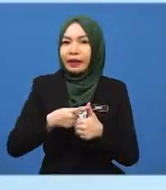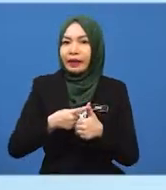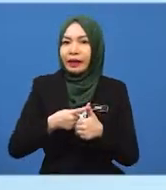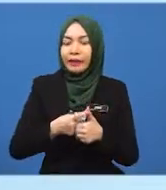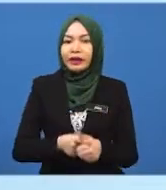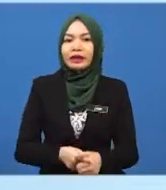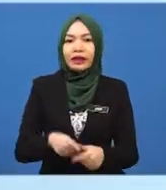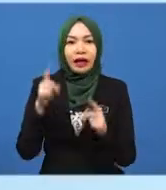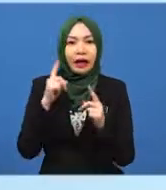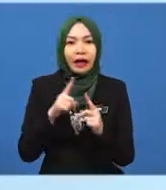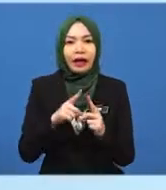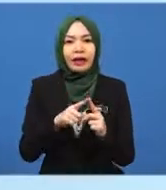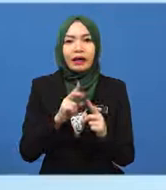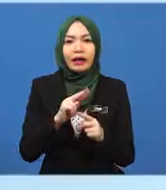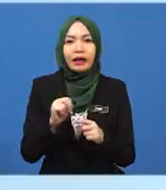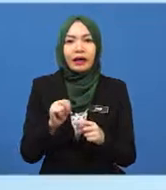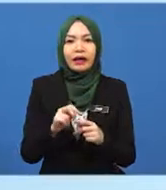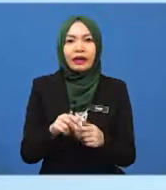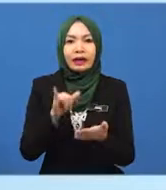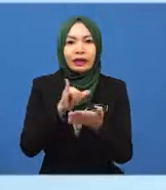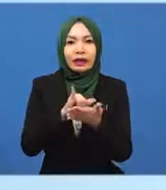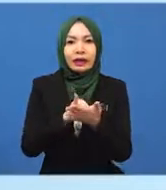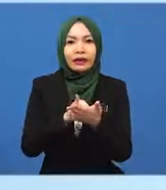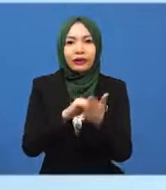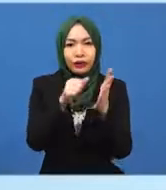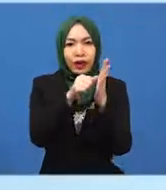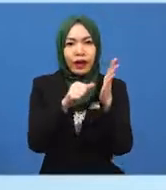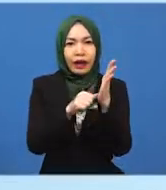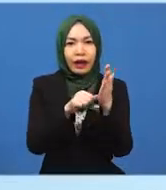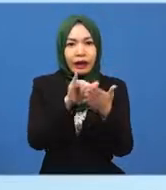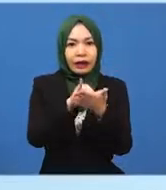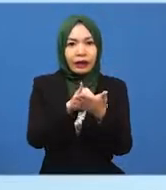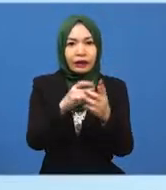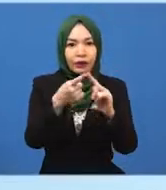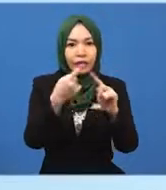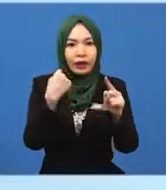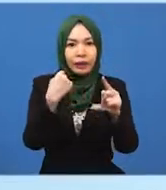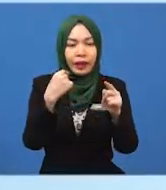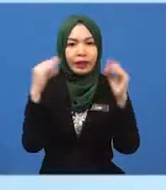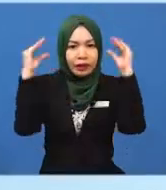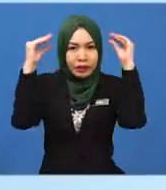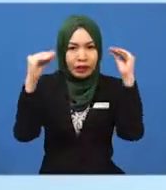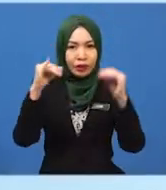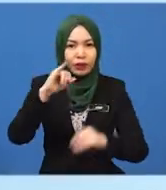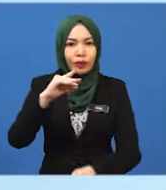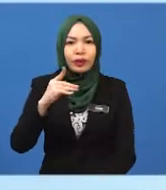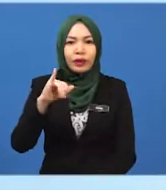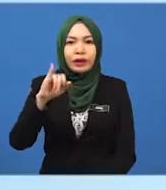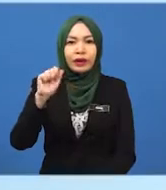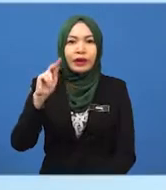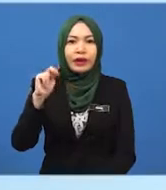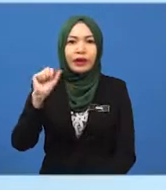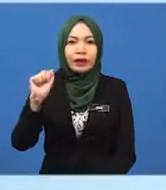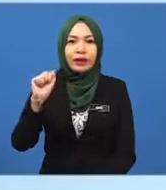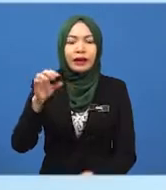arahan itu adalah daripada Cikgu Diana. Dalam